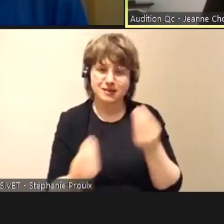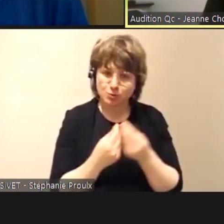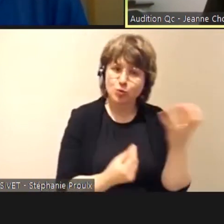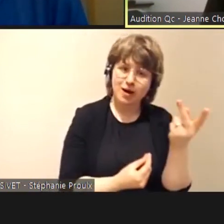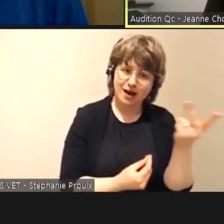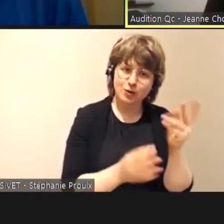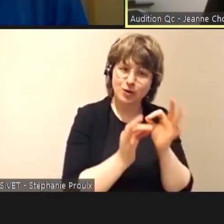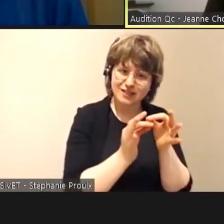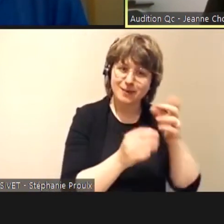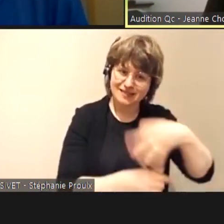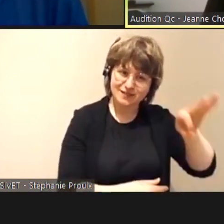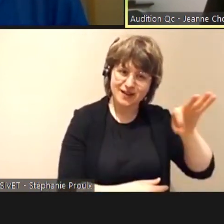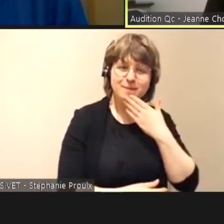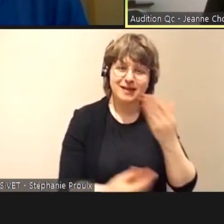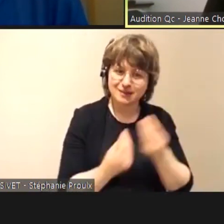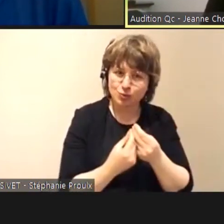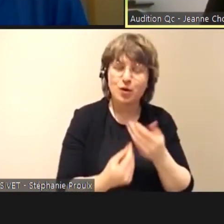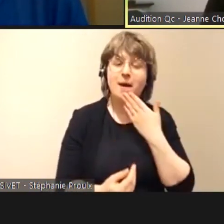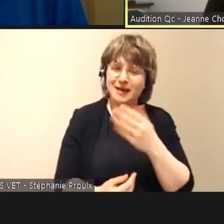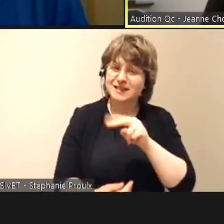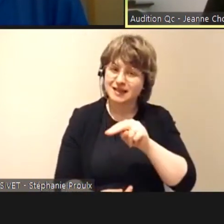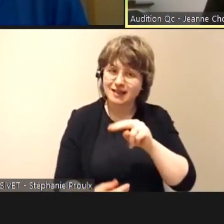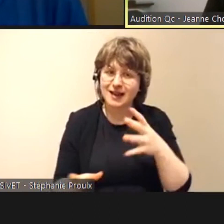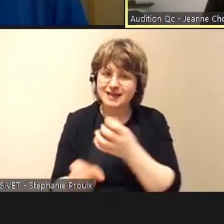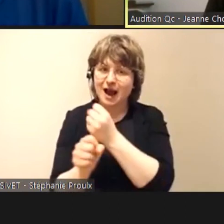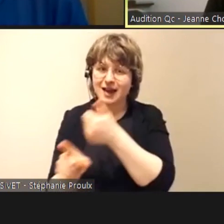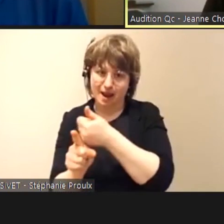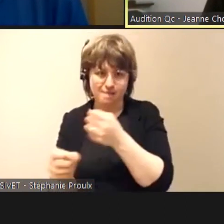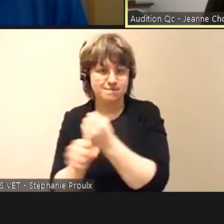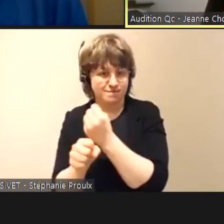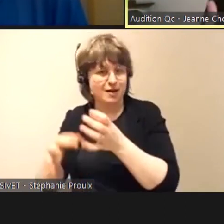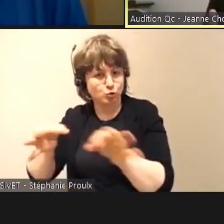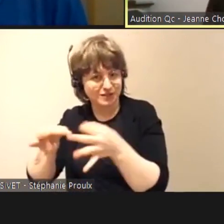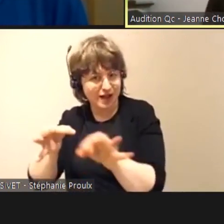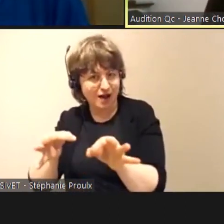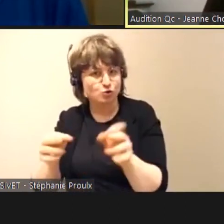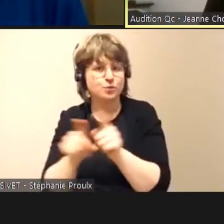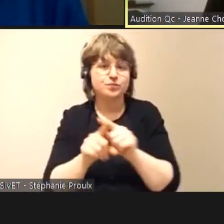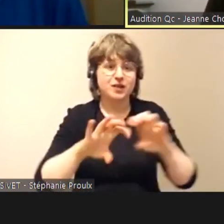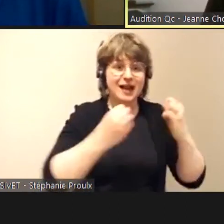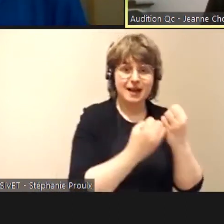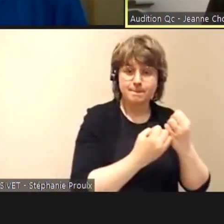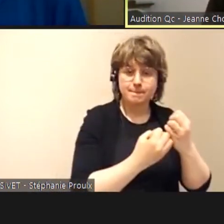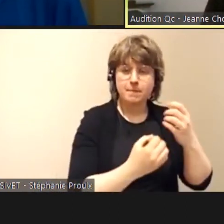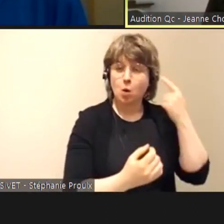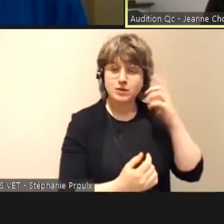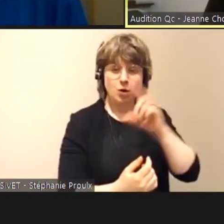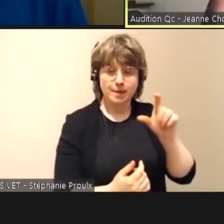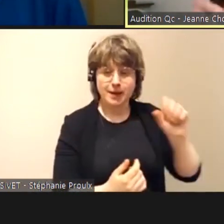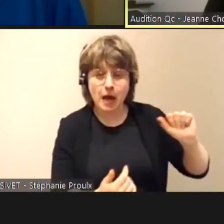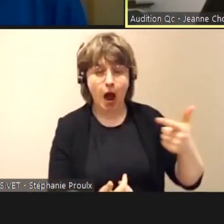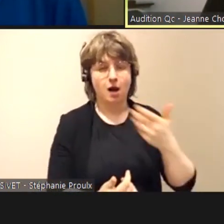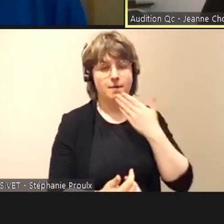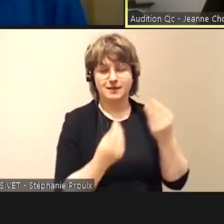Merci beaucoup. Merci Nathalie Gagné pour le sous-titrage et merci à toute l'équipe d'Audition Québec pour